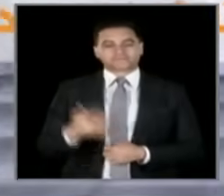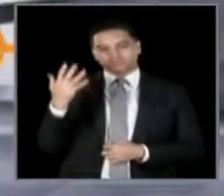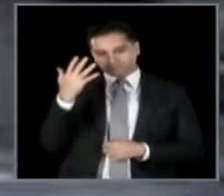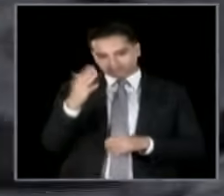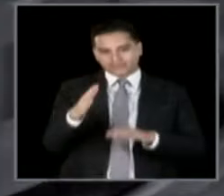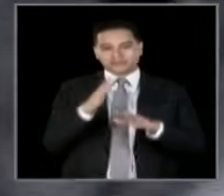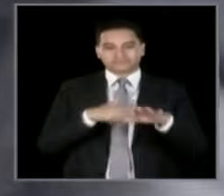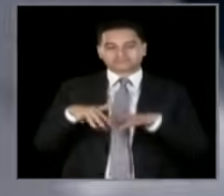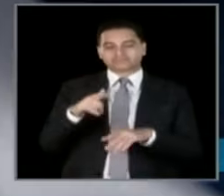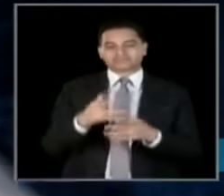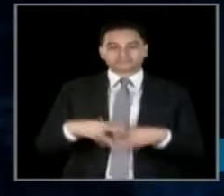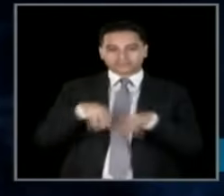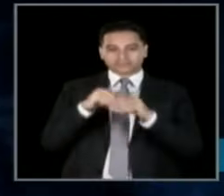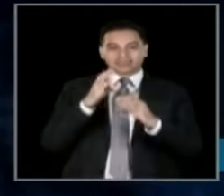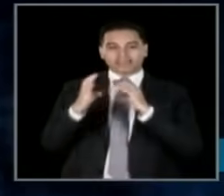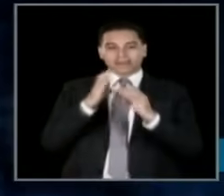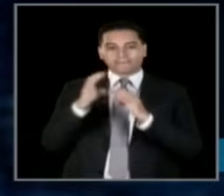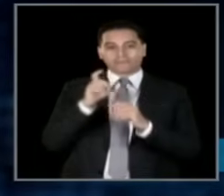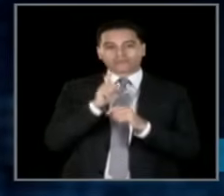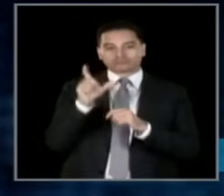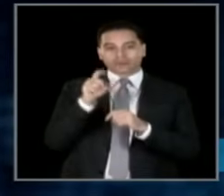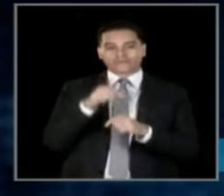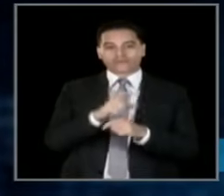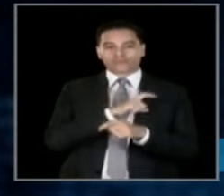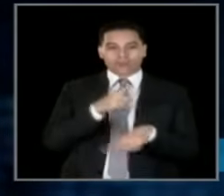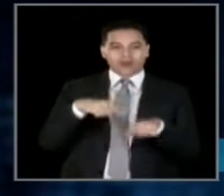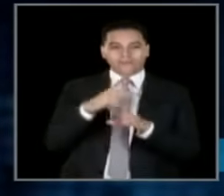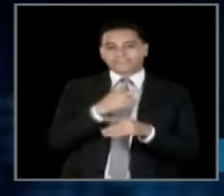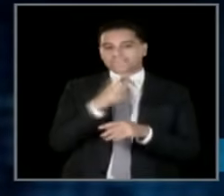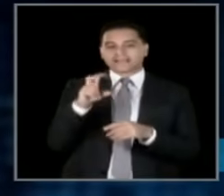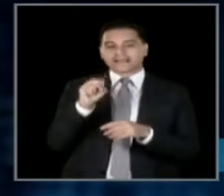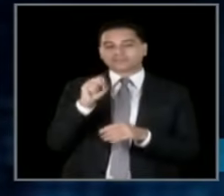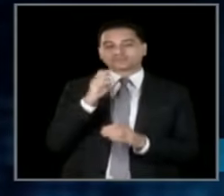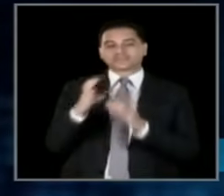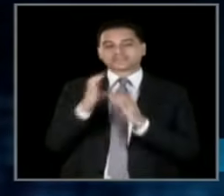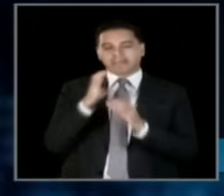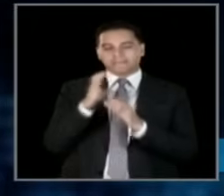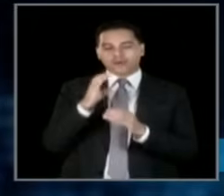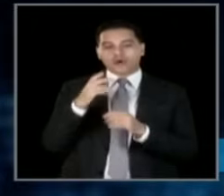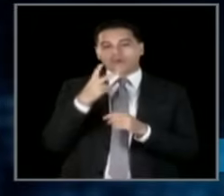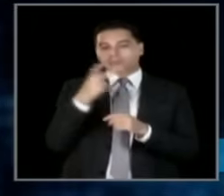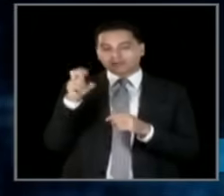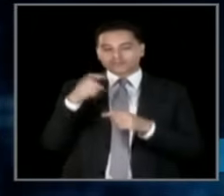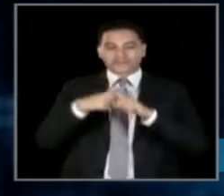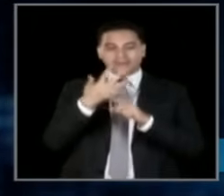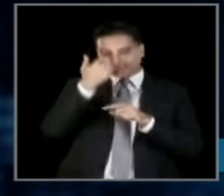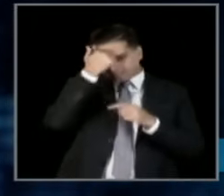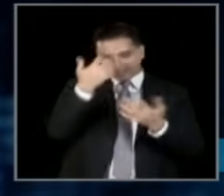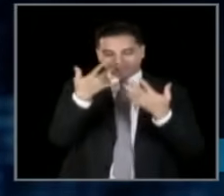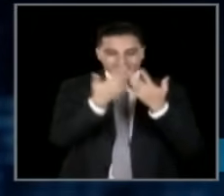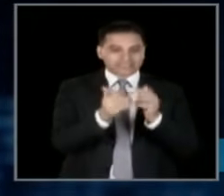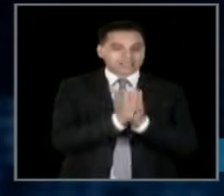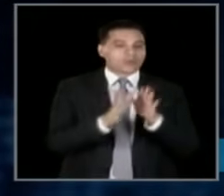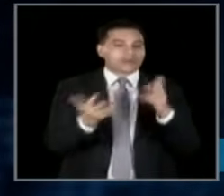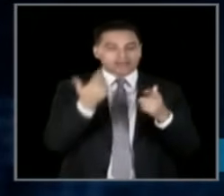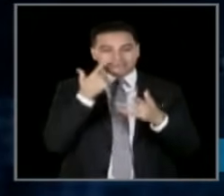وبكده يبقى إجمالي النقط اللي حصل عليها طلابنا في حلقة النهاردة 225 نقطة. وكل نقطة ب 5000